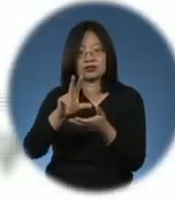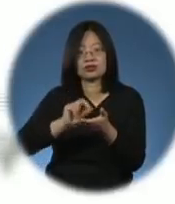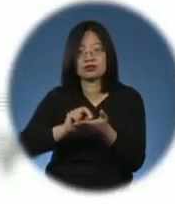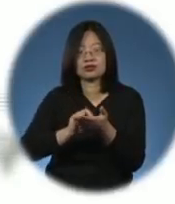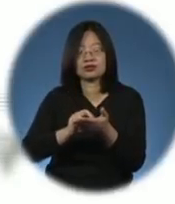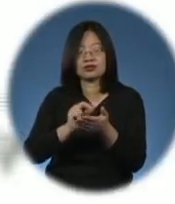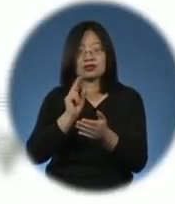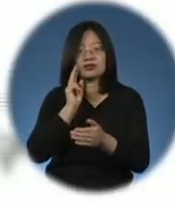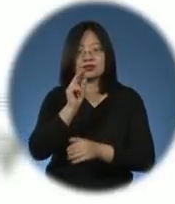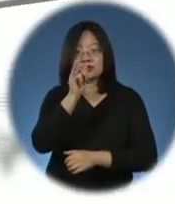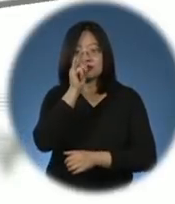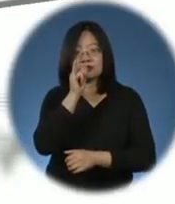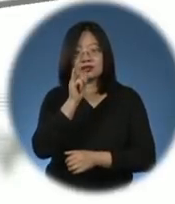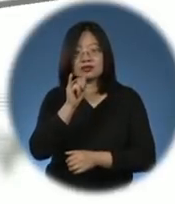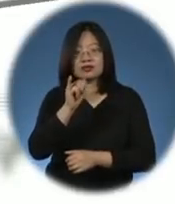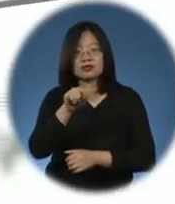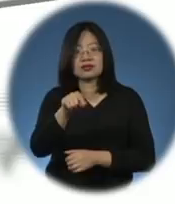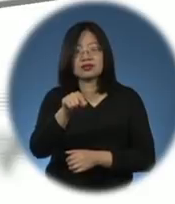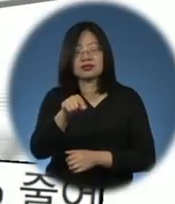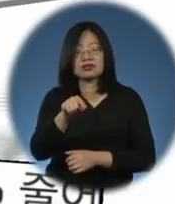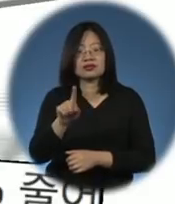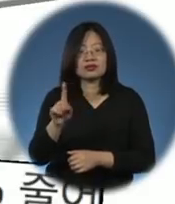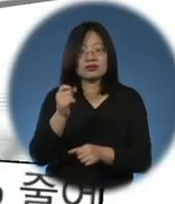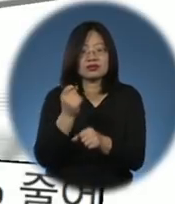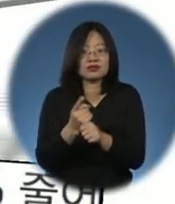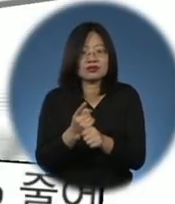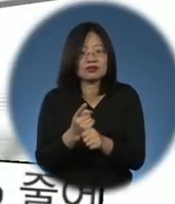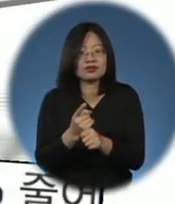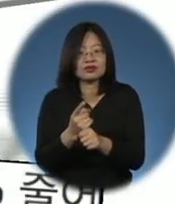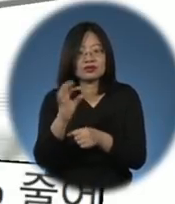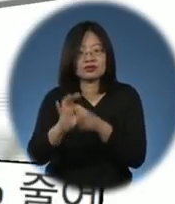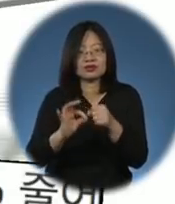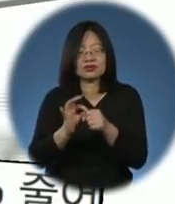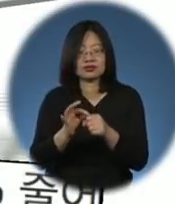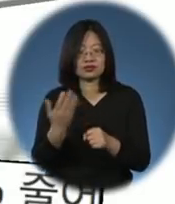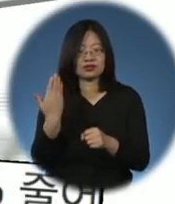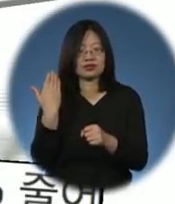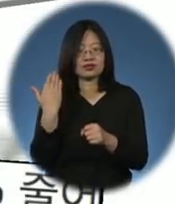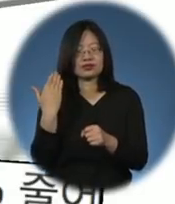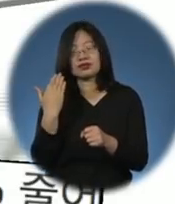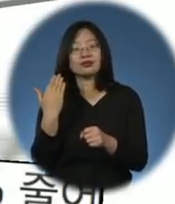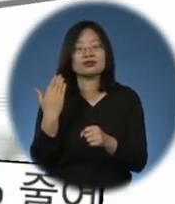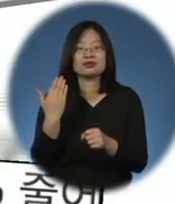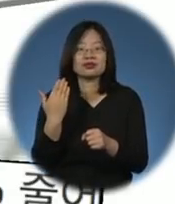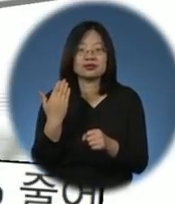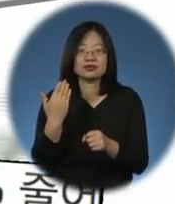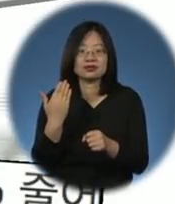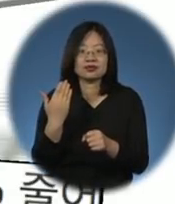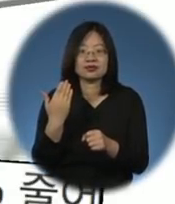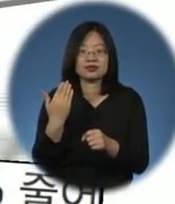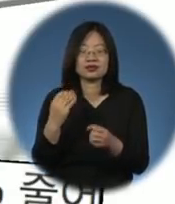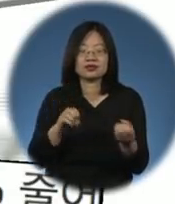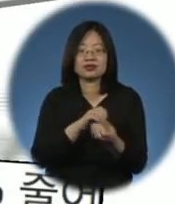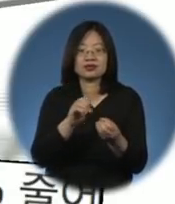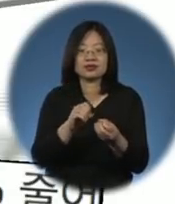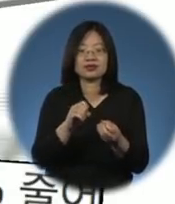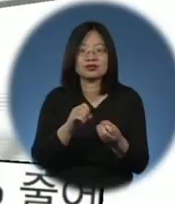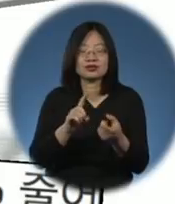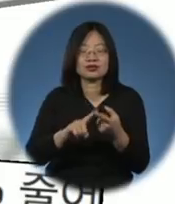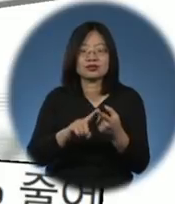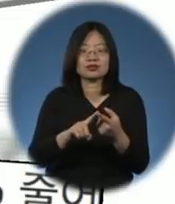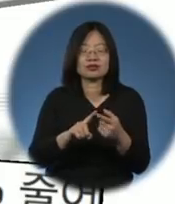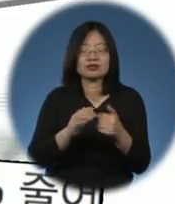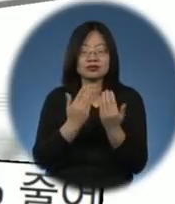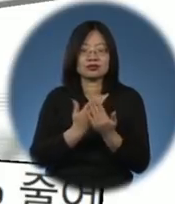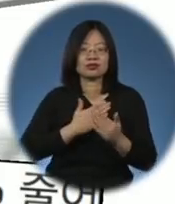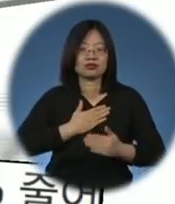났습니다. 그렇죠. 근데 그 대란이 났던 거가 이미 뭐 10여 년 전에 이 대란이 터질 거는 누구나 다 알고 있었던 거였거든요. 이게